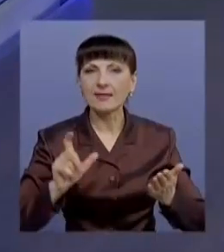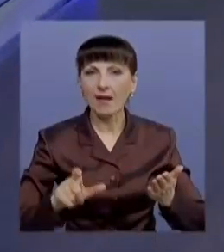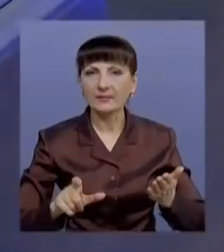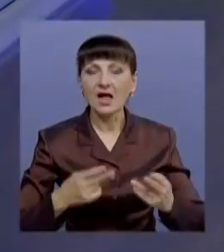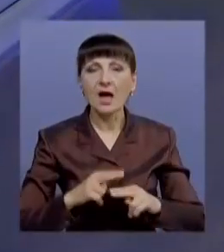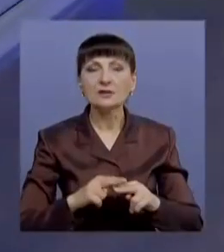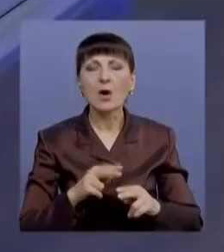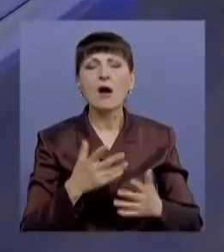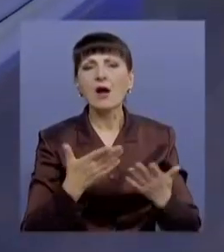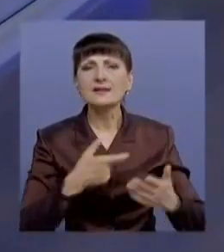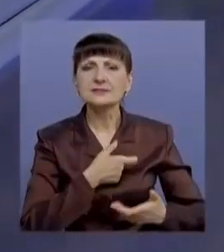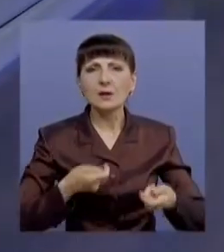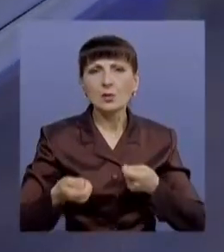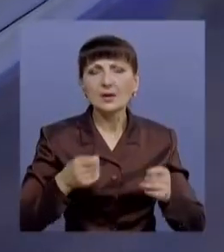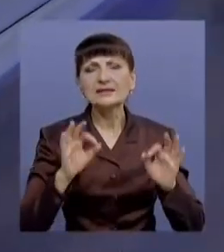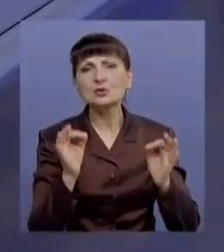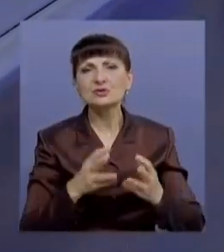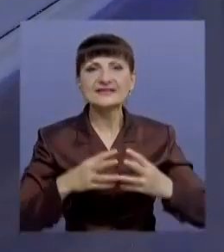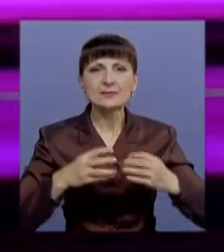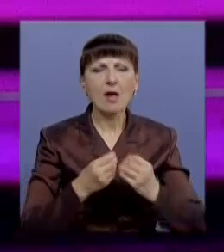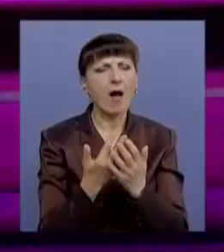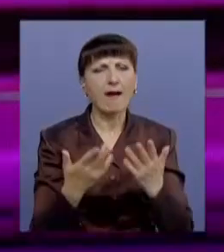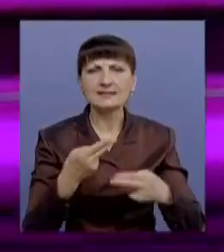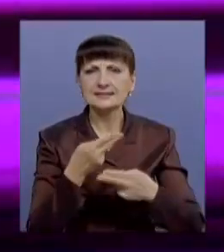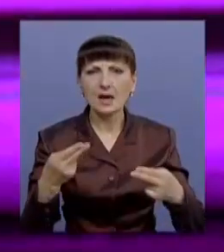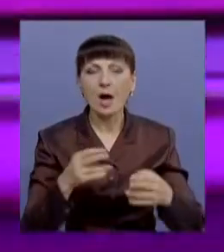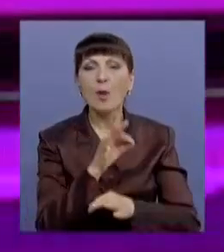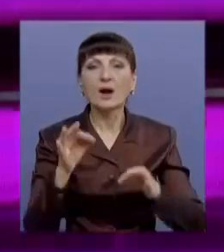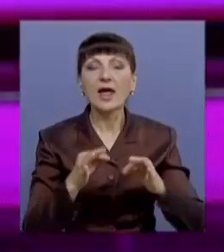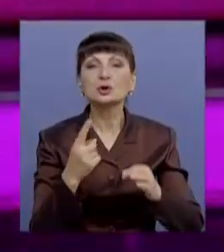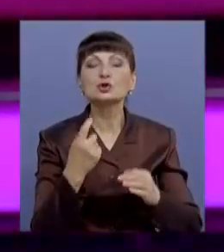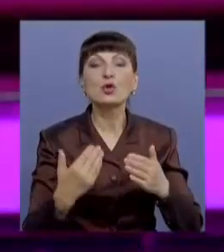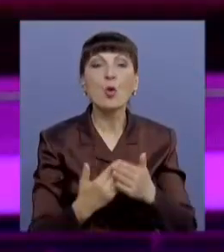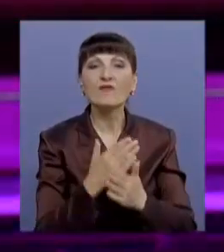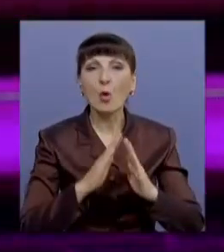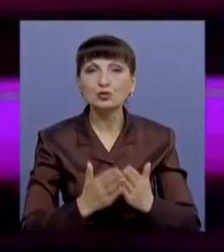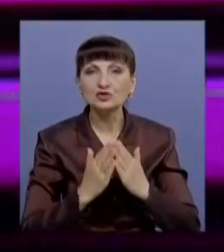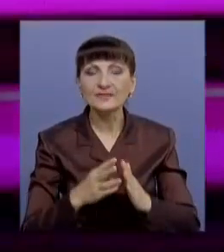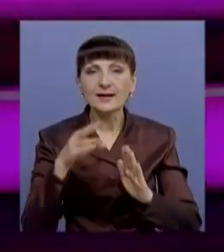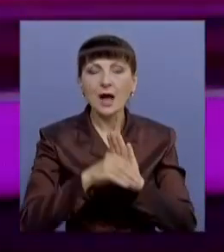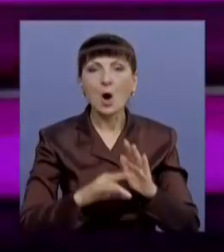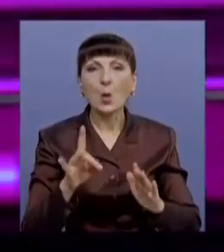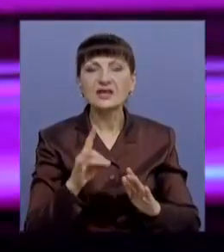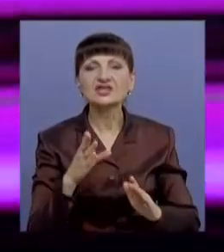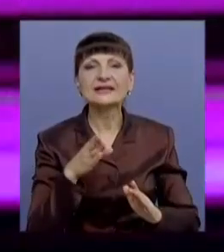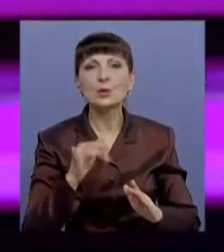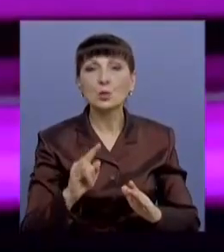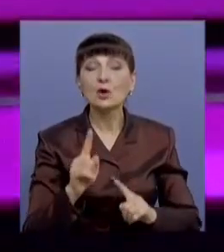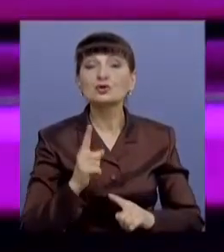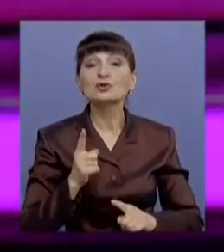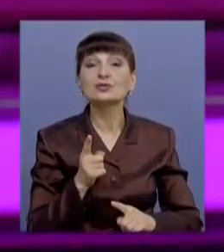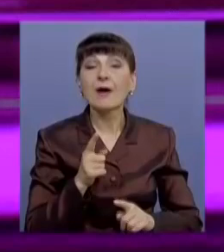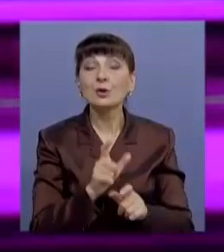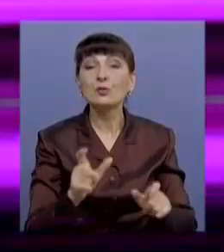пособие по маркетингу, искусстве, семье и не только. Проект «100 новых учебников» реализуется в рамках «Рухани Жангуру». Чего ждать